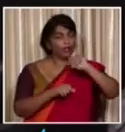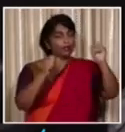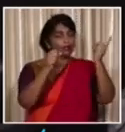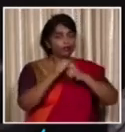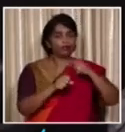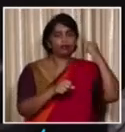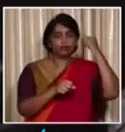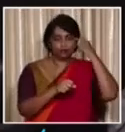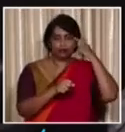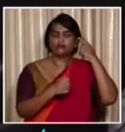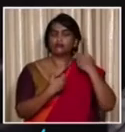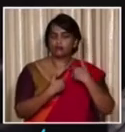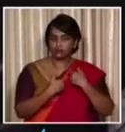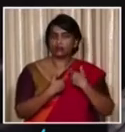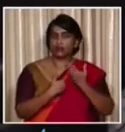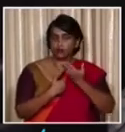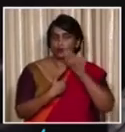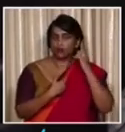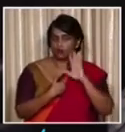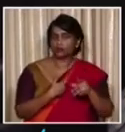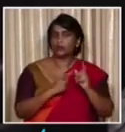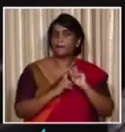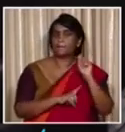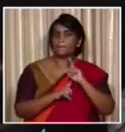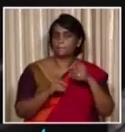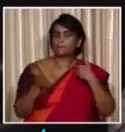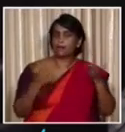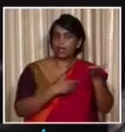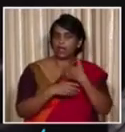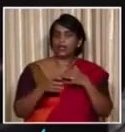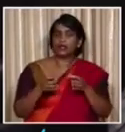ඝාතන සමරන්න අපිට පුළුවන් වෙන්න ඕනේ. මේ පාර්ලිමේන්තුව අපි